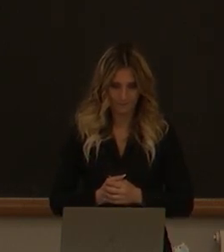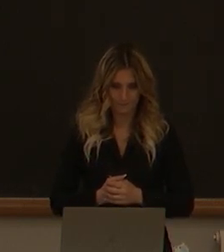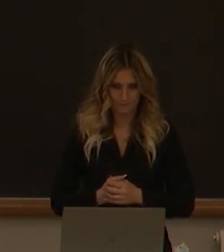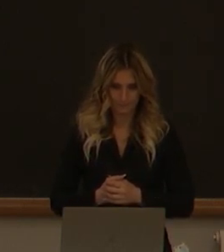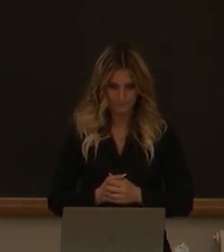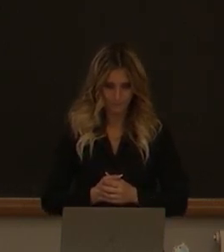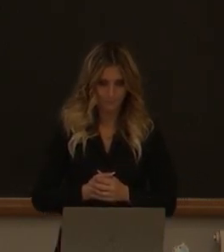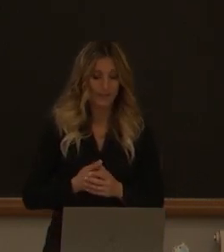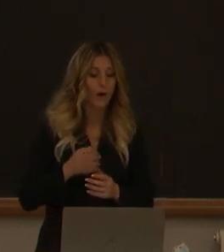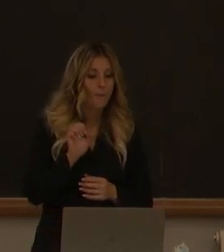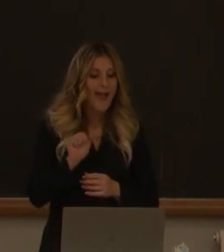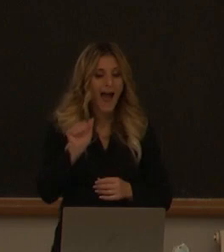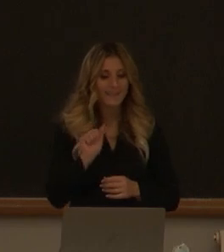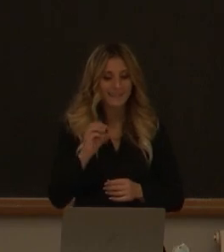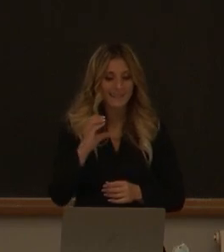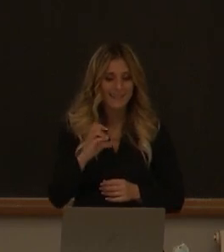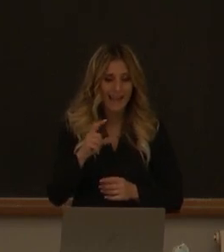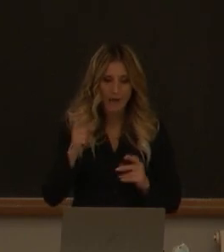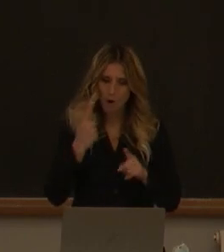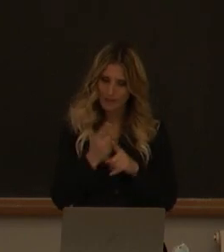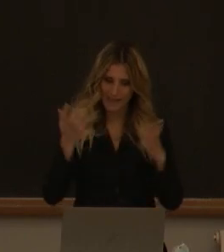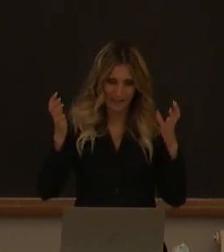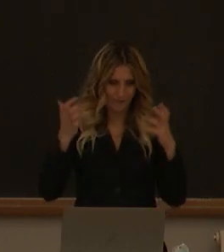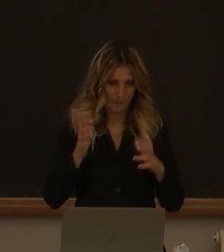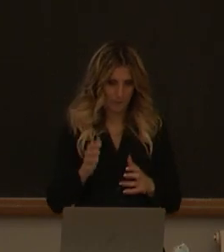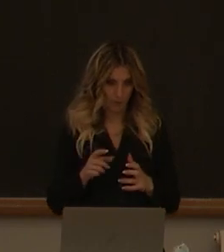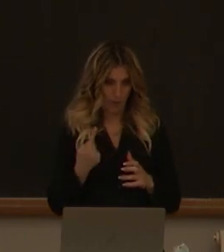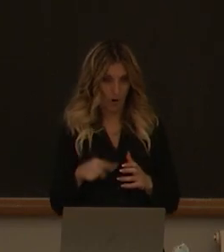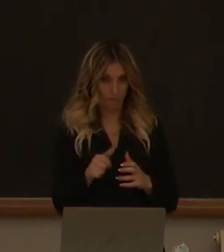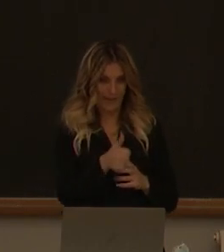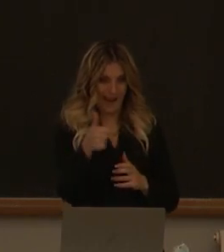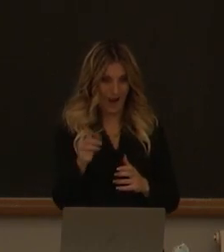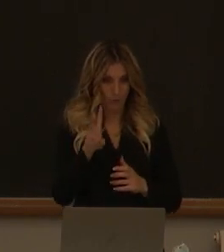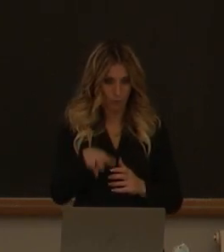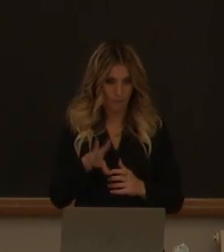anidride carbonica. Questo aspetto è diciamo